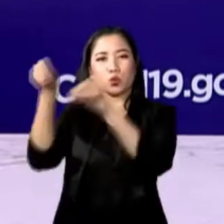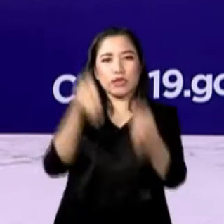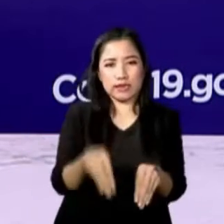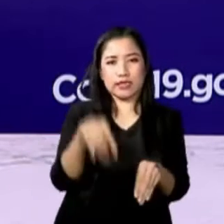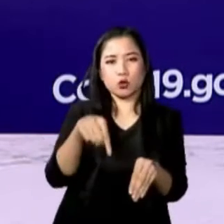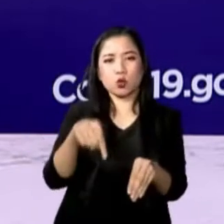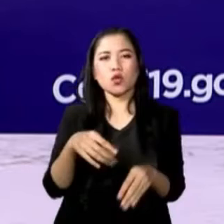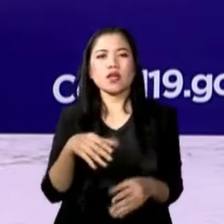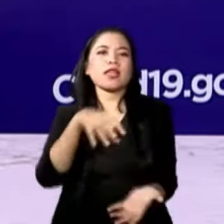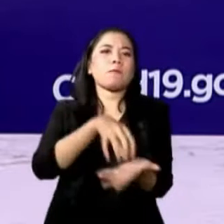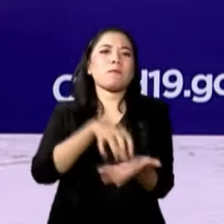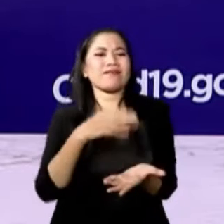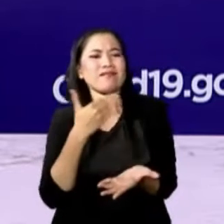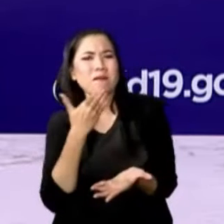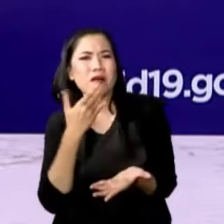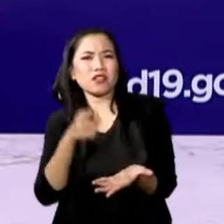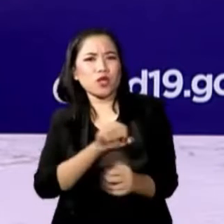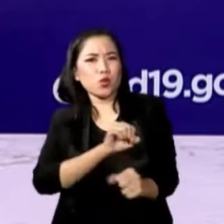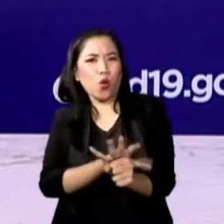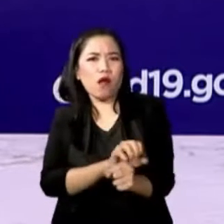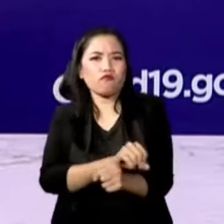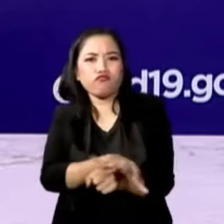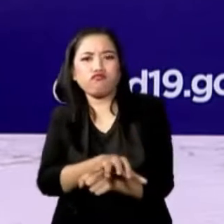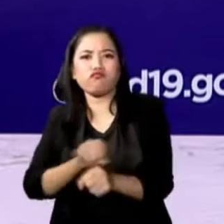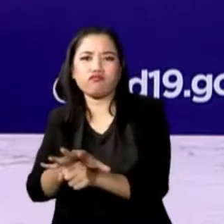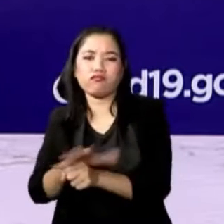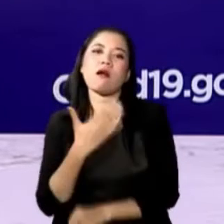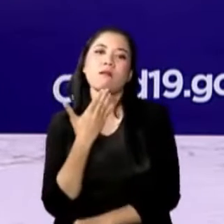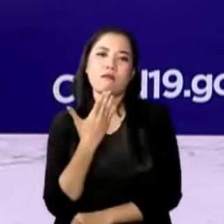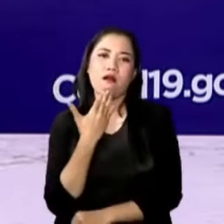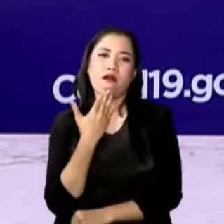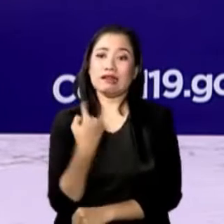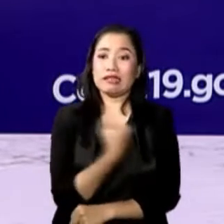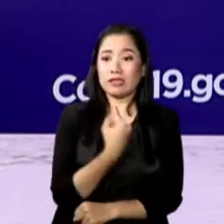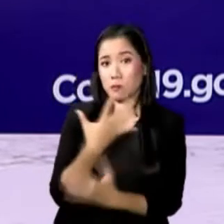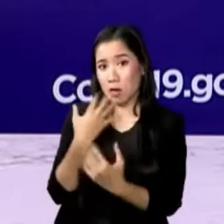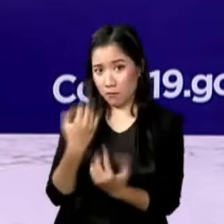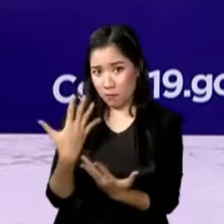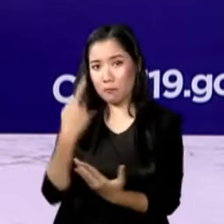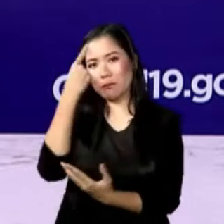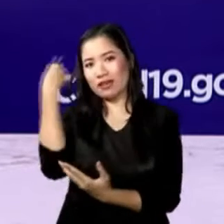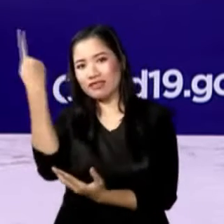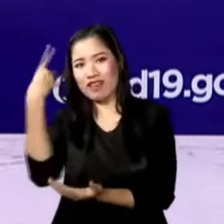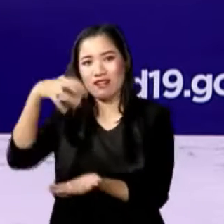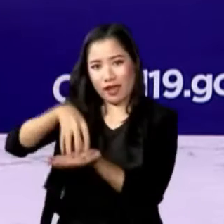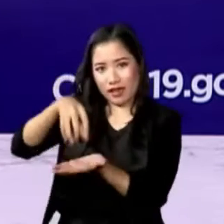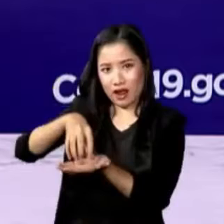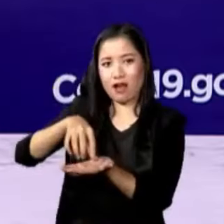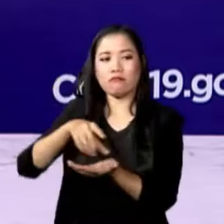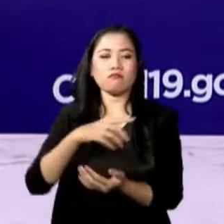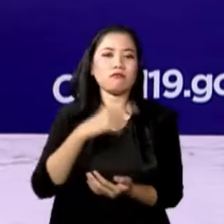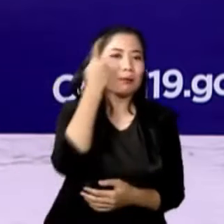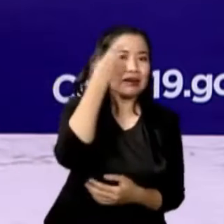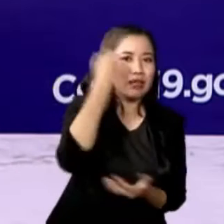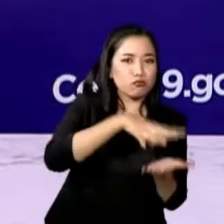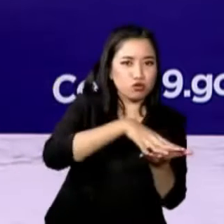yang riskan terjadinya penularan. Kami berharap pemerintah daerah didukung oleh pemerintah pusat dapat